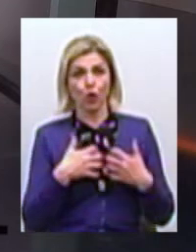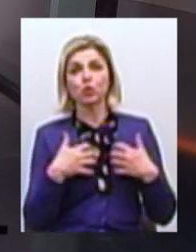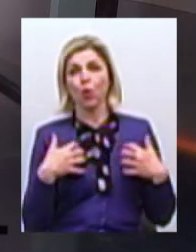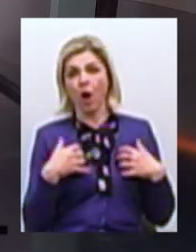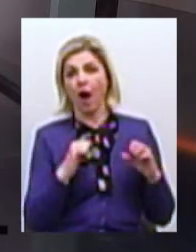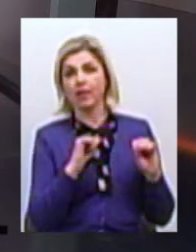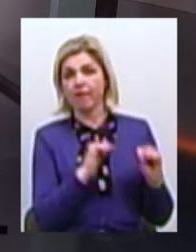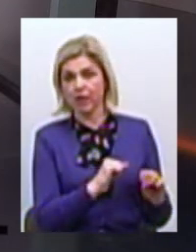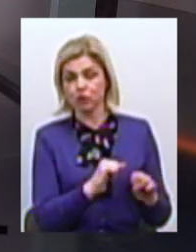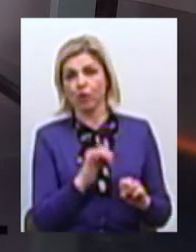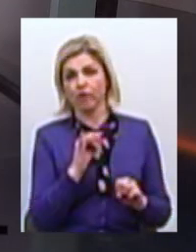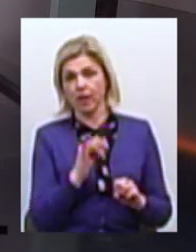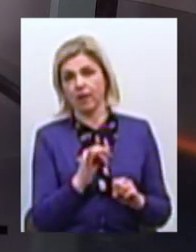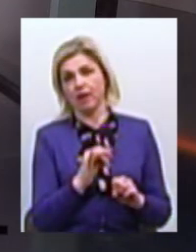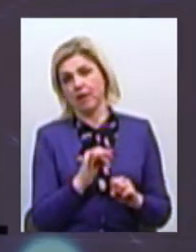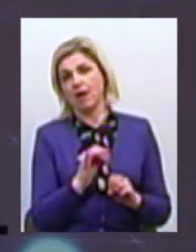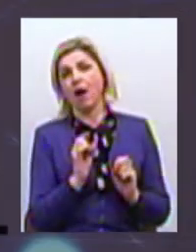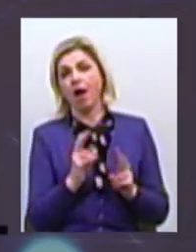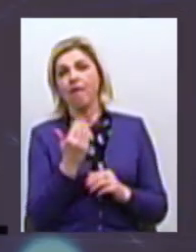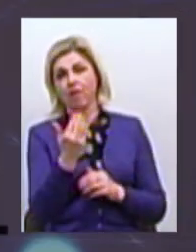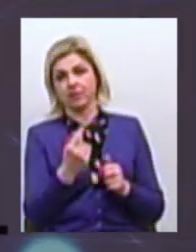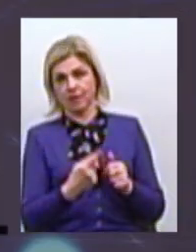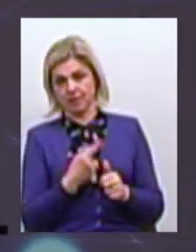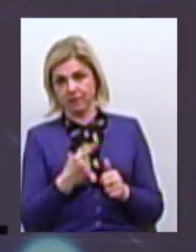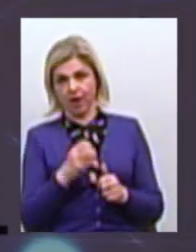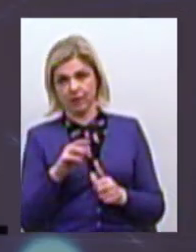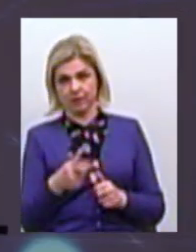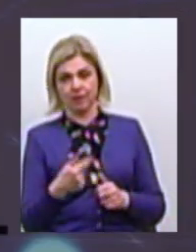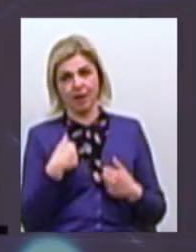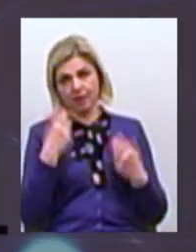зооактивистов, зооэкстремистов, как вас назвать, я не знаю, ребят.